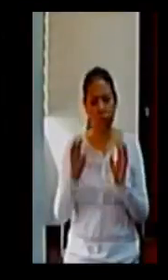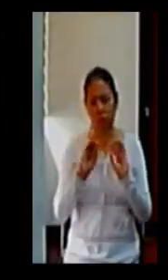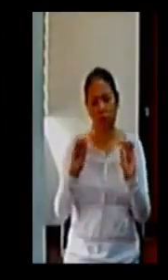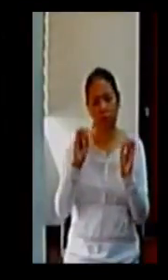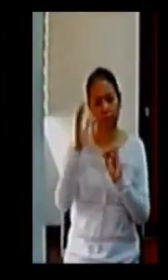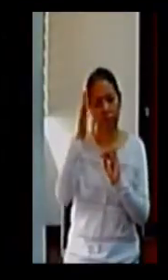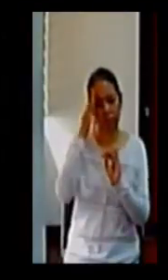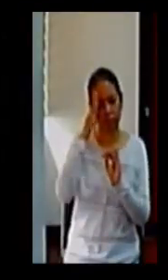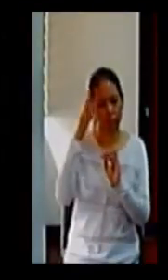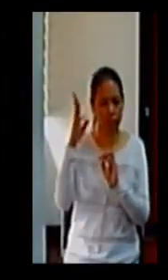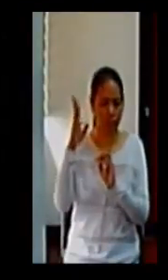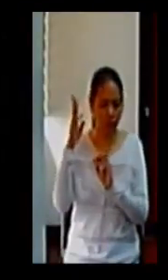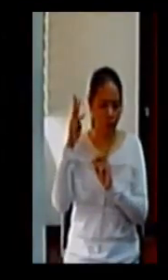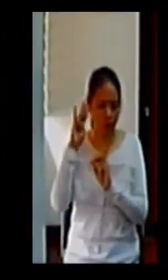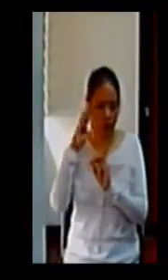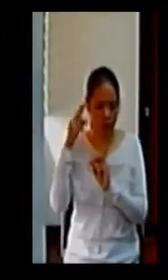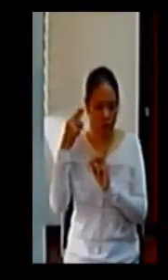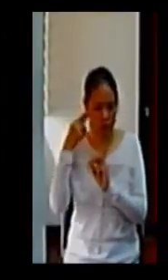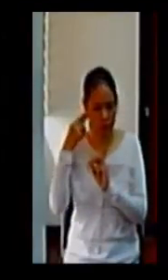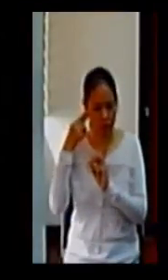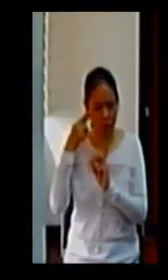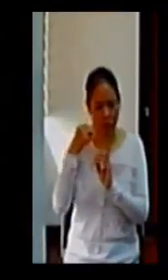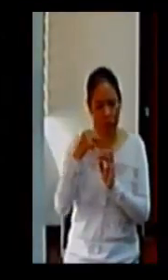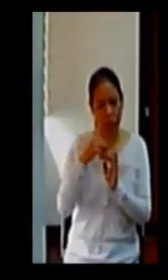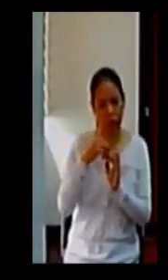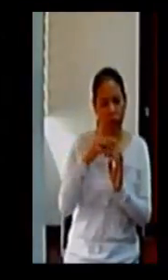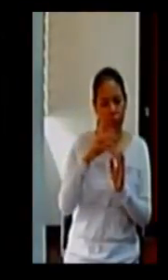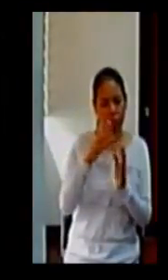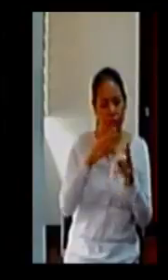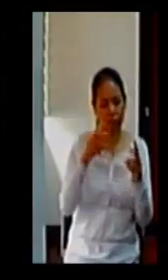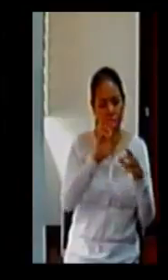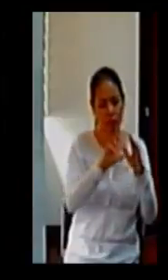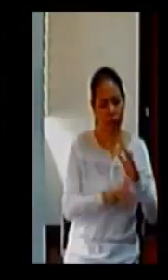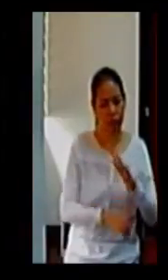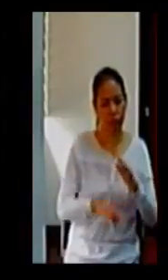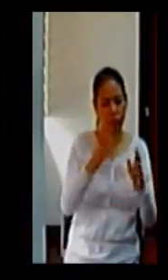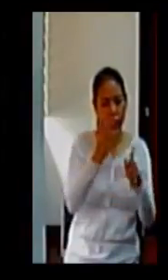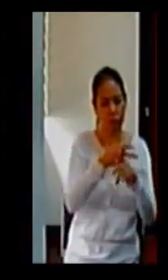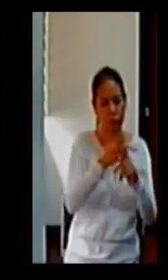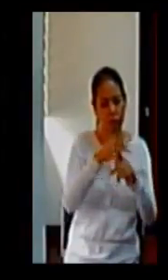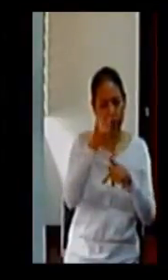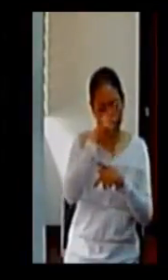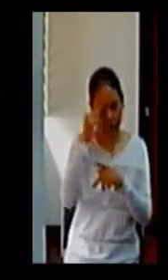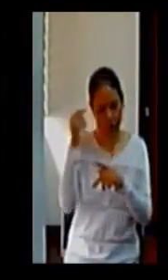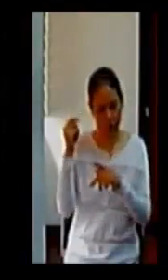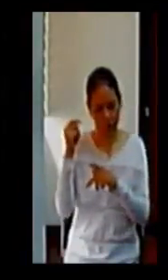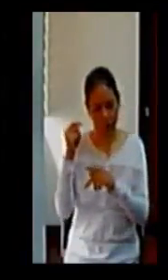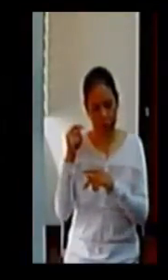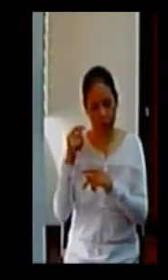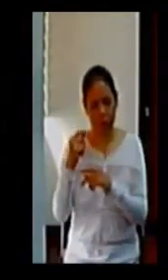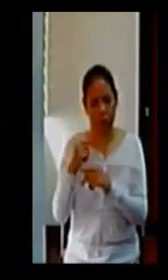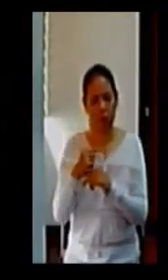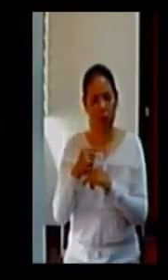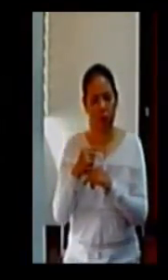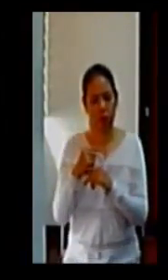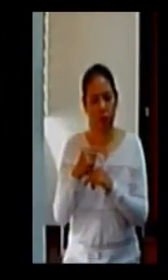sa very low yung production doon na dahil doon ay naano na rin yung aming